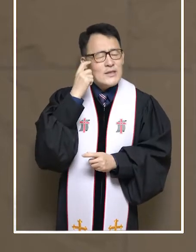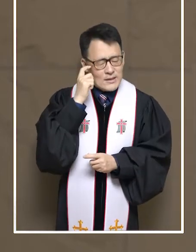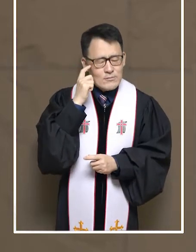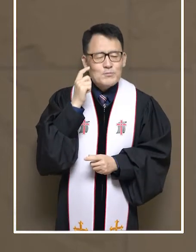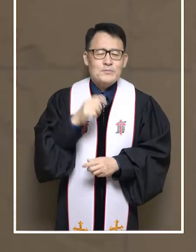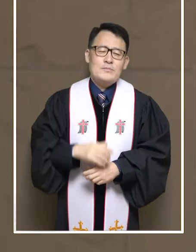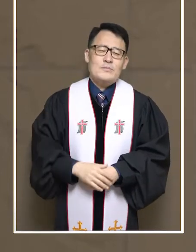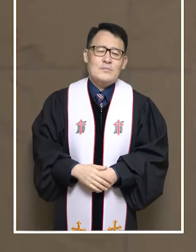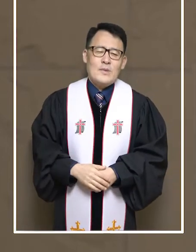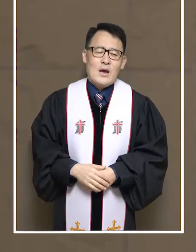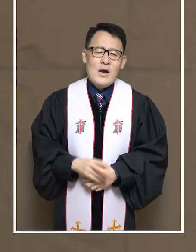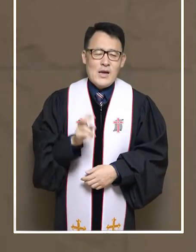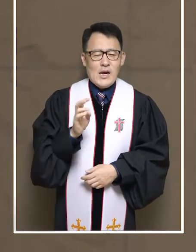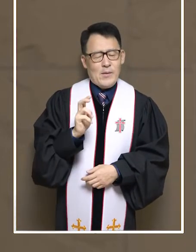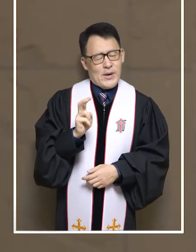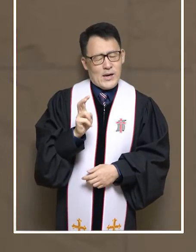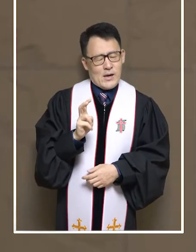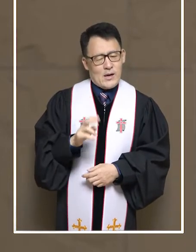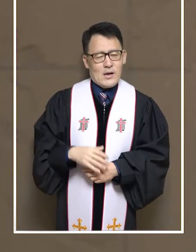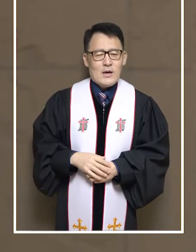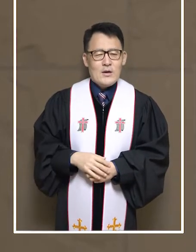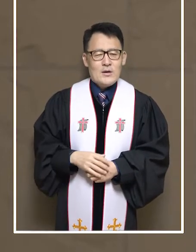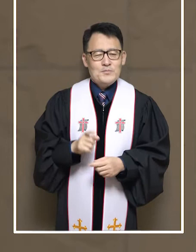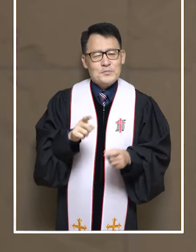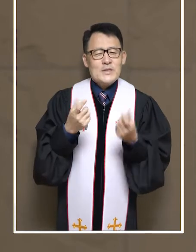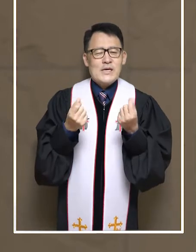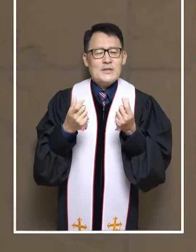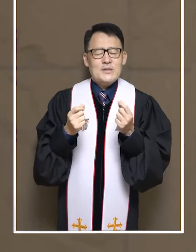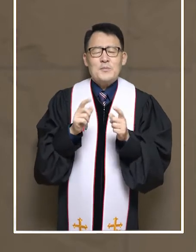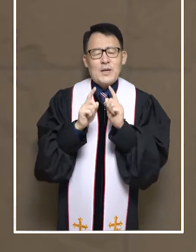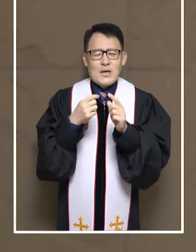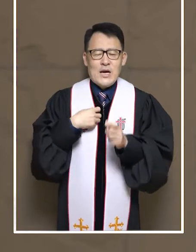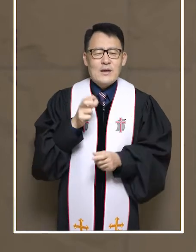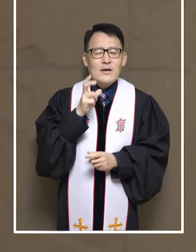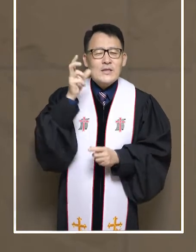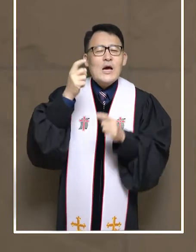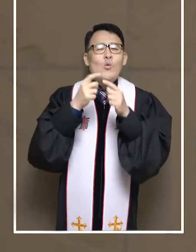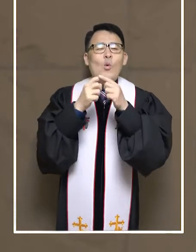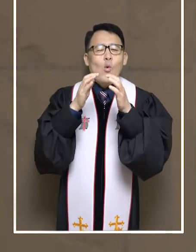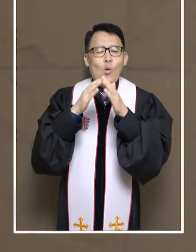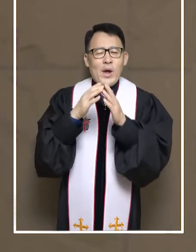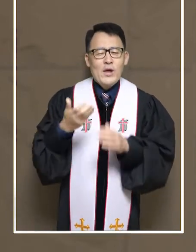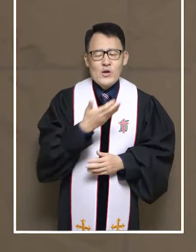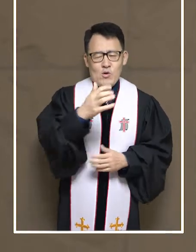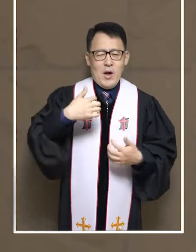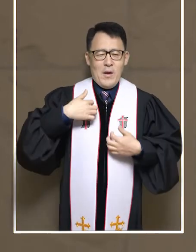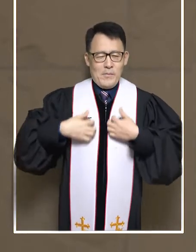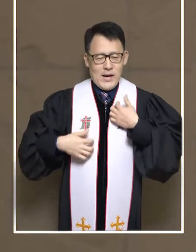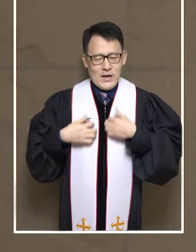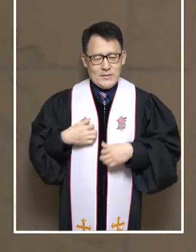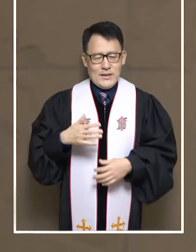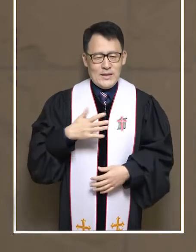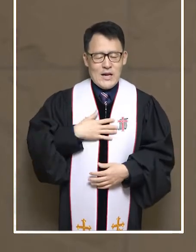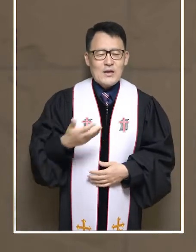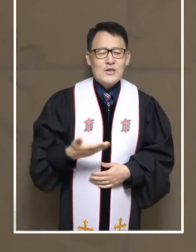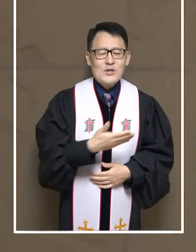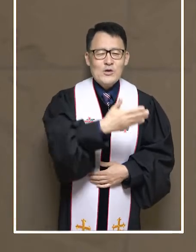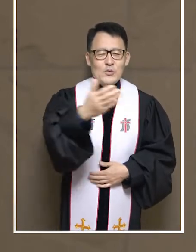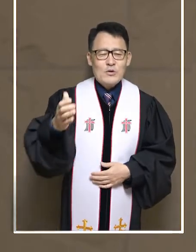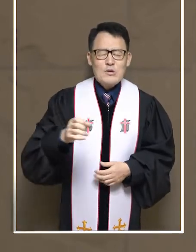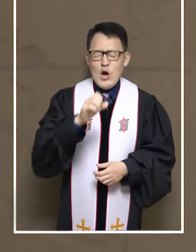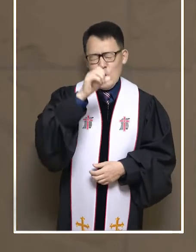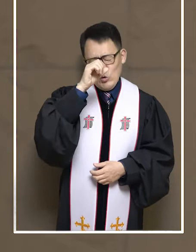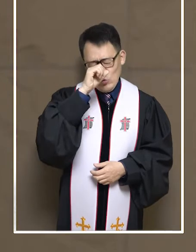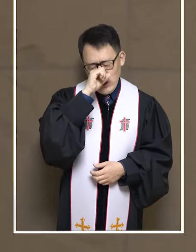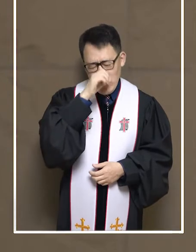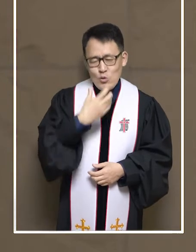생각을 해봅니다. 아마 이렇게 말할 것 같습니다. 영락교회 성도 여러분, 반갑습니다.